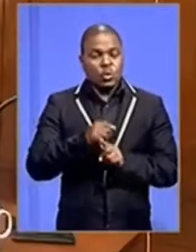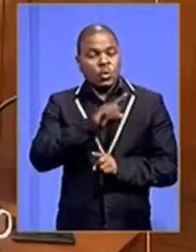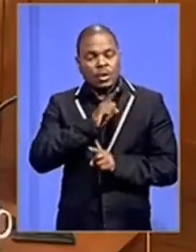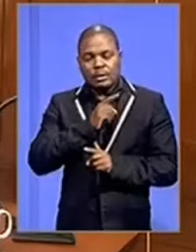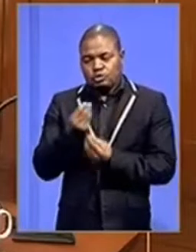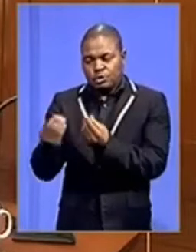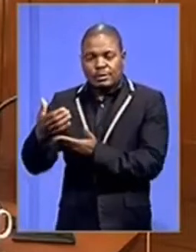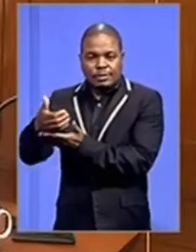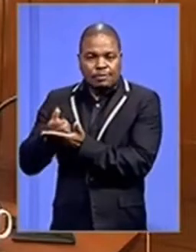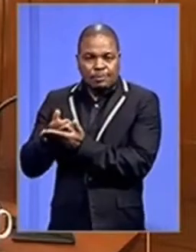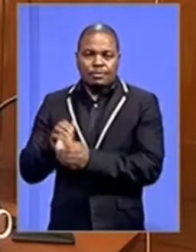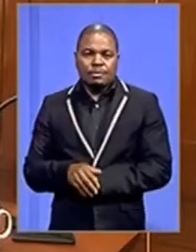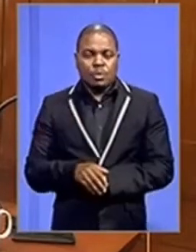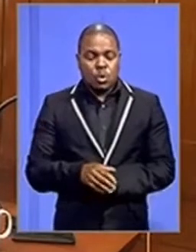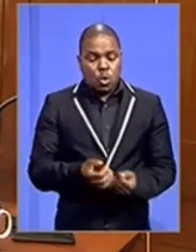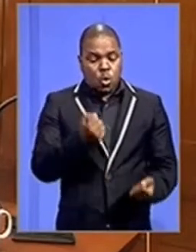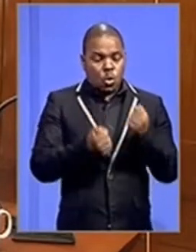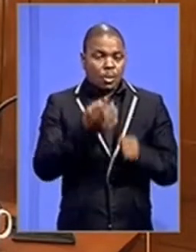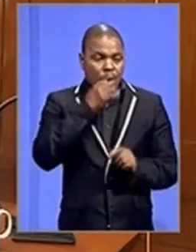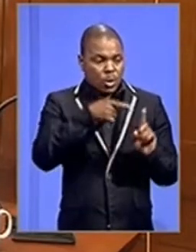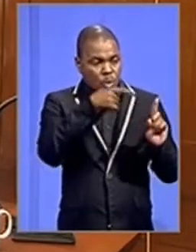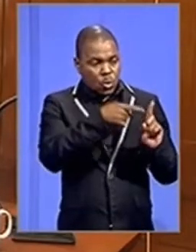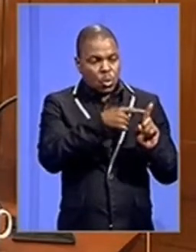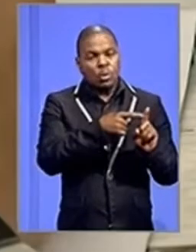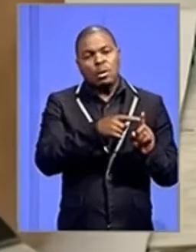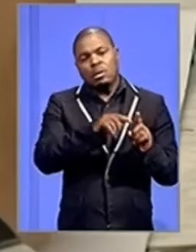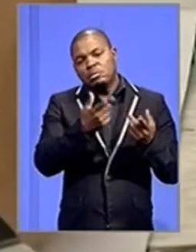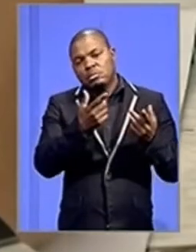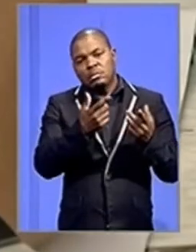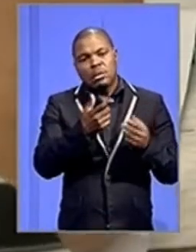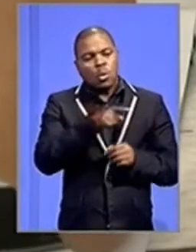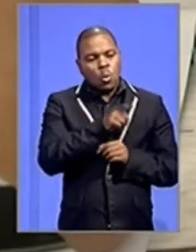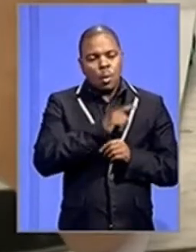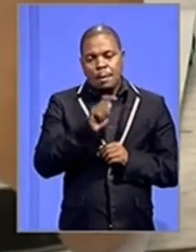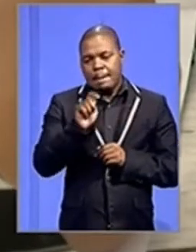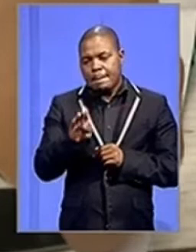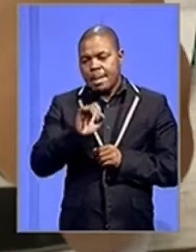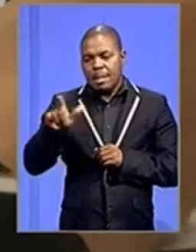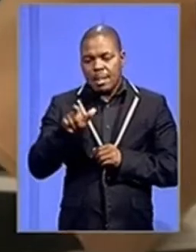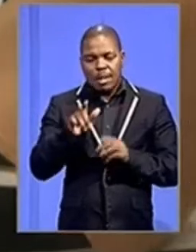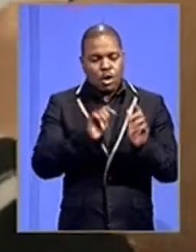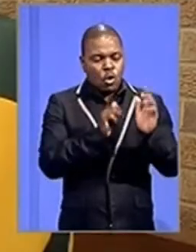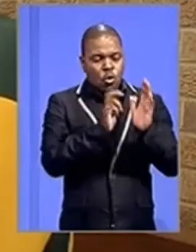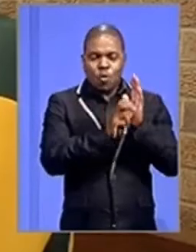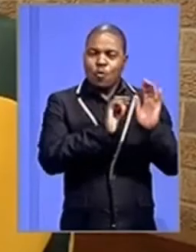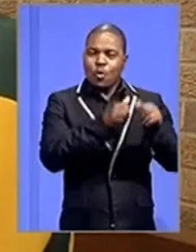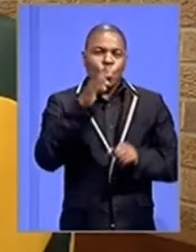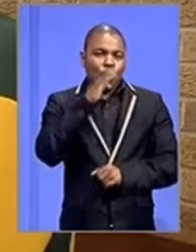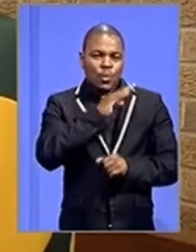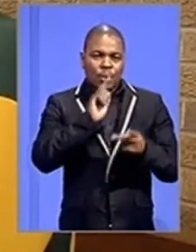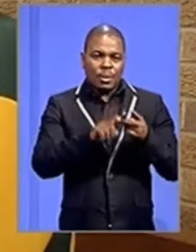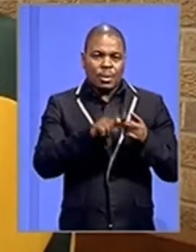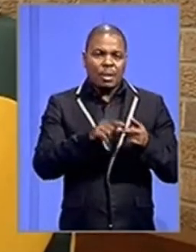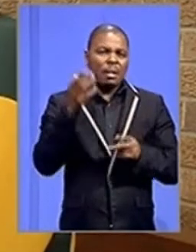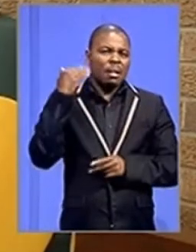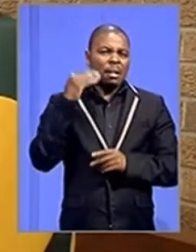bana. Kgotlatshekelo e latofaditse Matos ka go se ikobele melawana mengwe e ka ga beili ya gagwe e leng kgetse ya polao e seng ka maikaelelo kgatlhanong